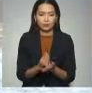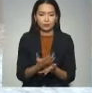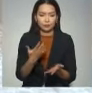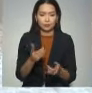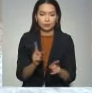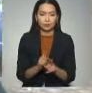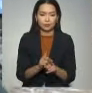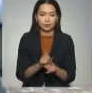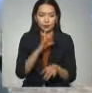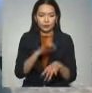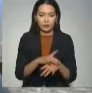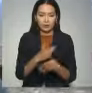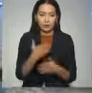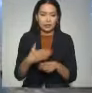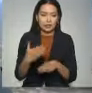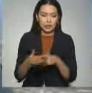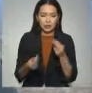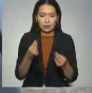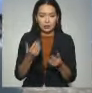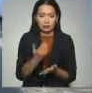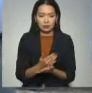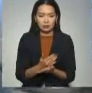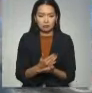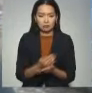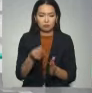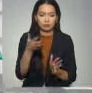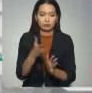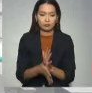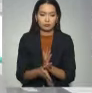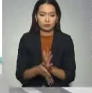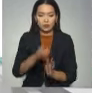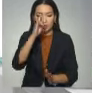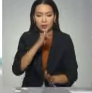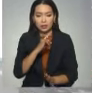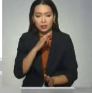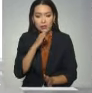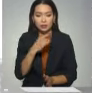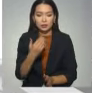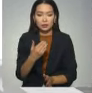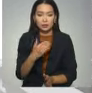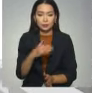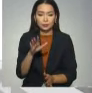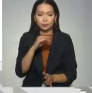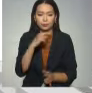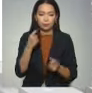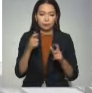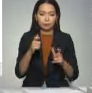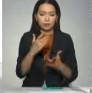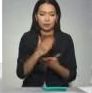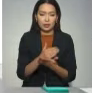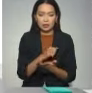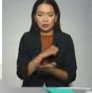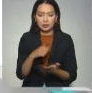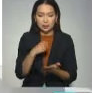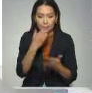нәрсе. Кредит бар, басқа бар, әйтеуір кетеді ғой. Қазақстан рейтингте көш бастап тұр. Тізімде бізге жақын тұрған